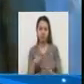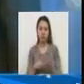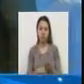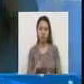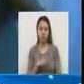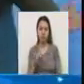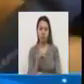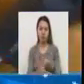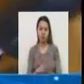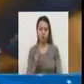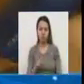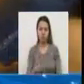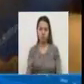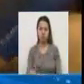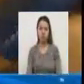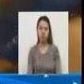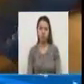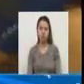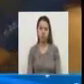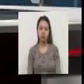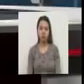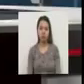мәселелер талқылады.